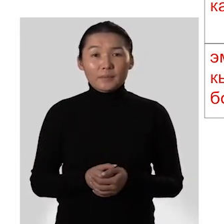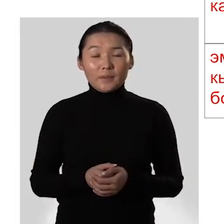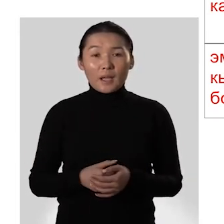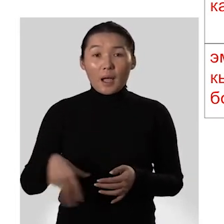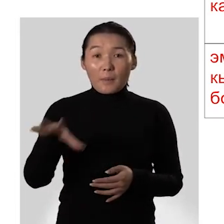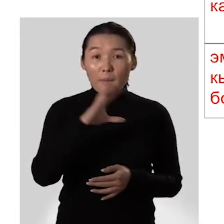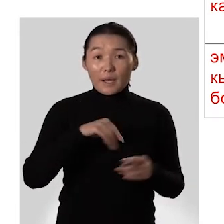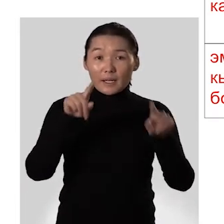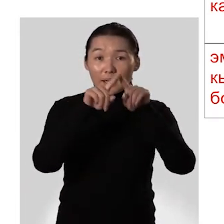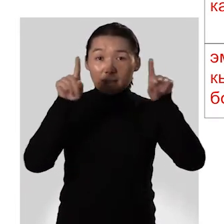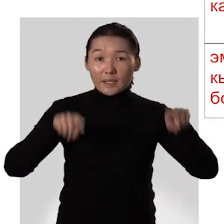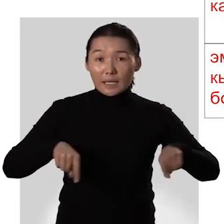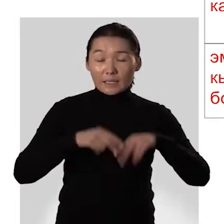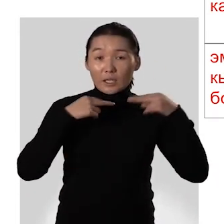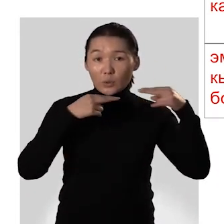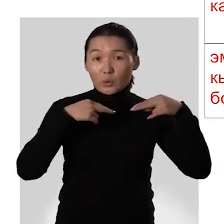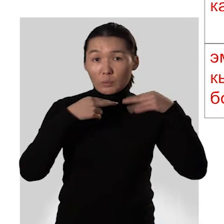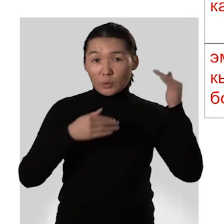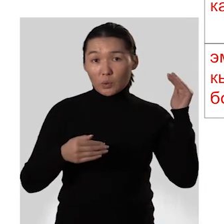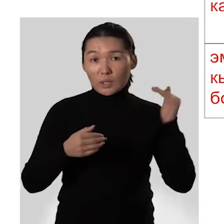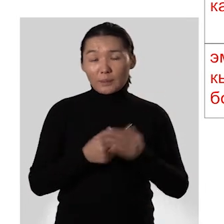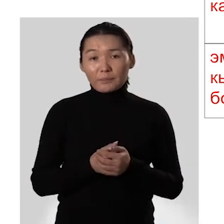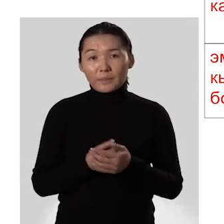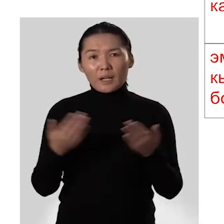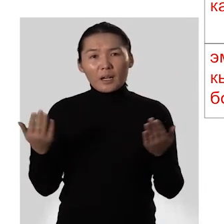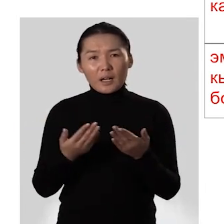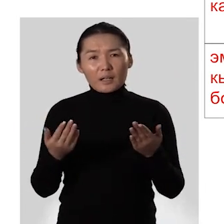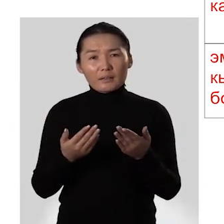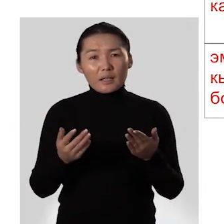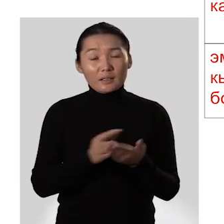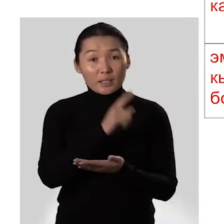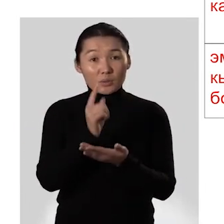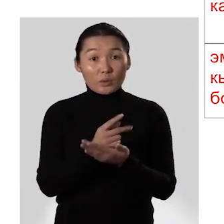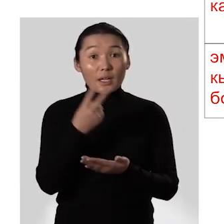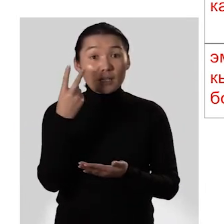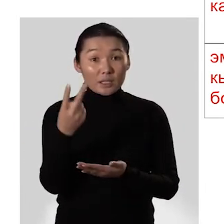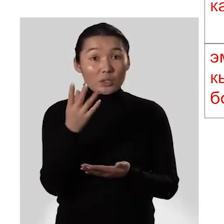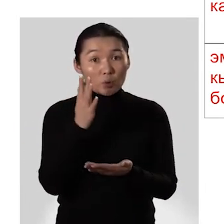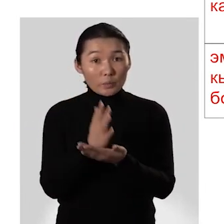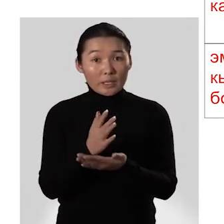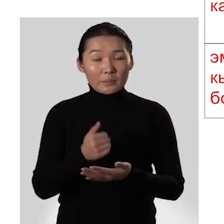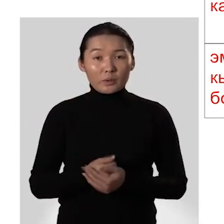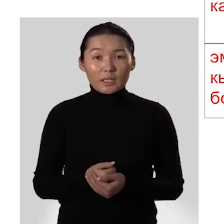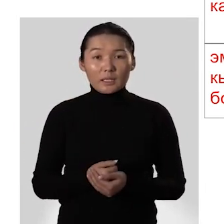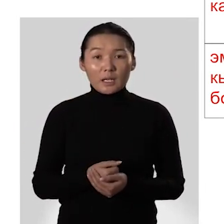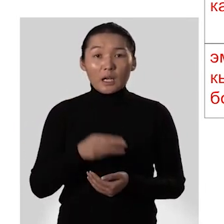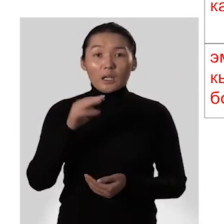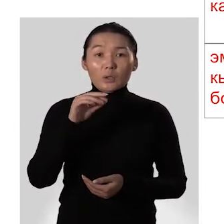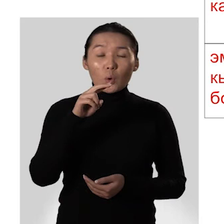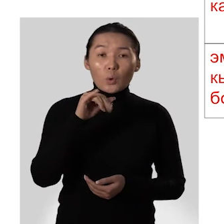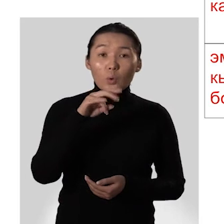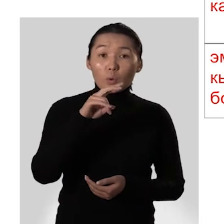Баарыңар экранга көңүл бургула. Кандай деген суроо эки жолу берилип турат. Токулуу